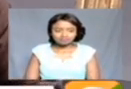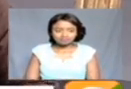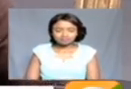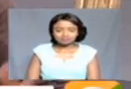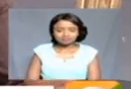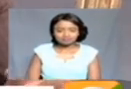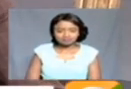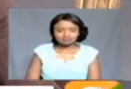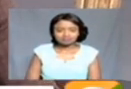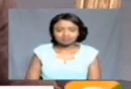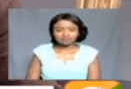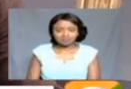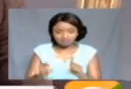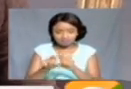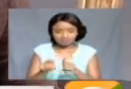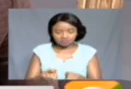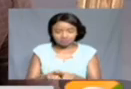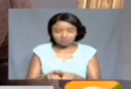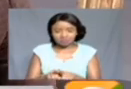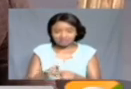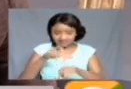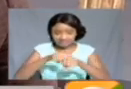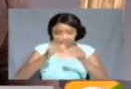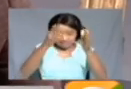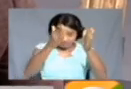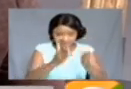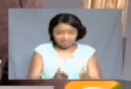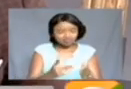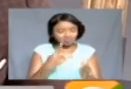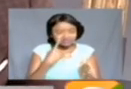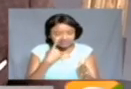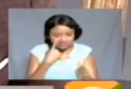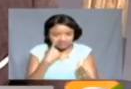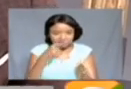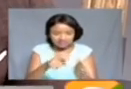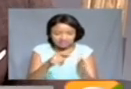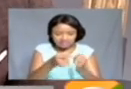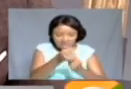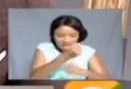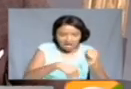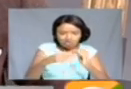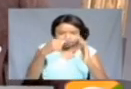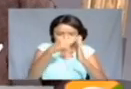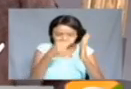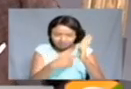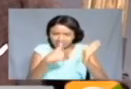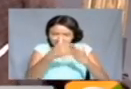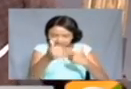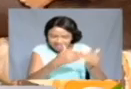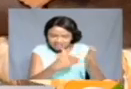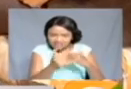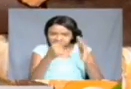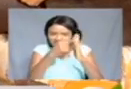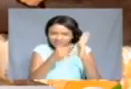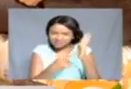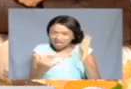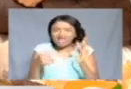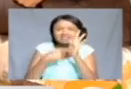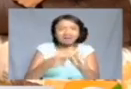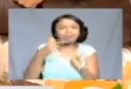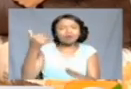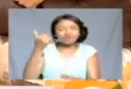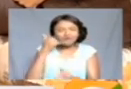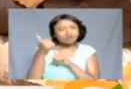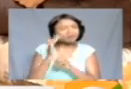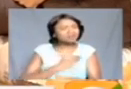mkifanya mambo yenu. Sikuweza kumalizia. Mtu anapoona hizi ishara afanyeje? Kwanza hizo ishara za simu ndio tunazikataa kabisa,